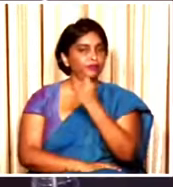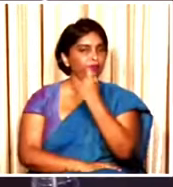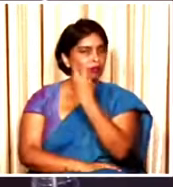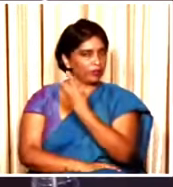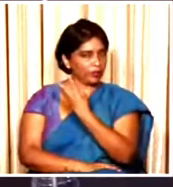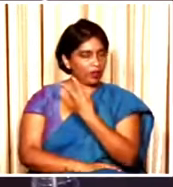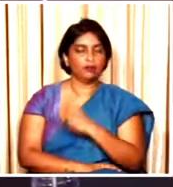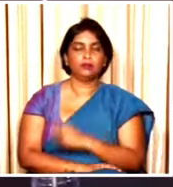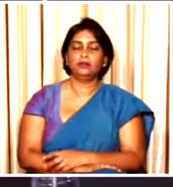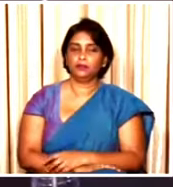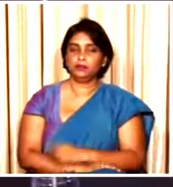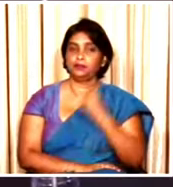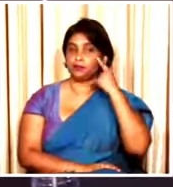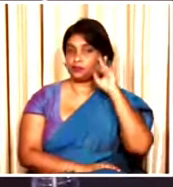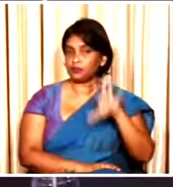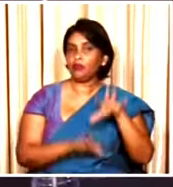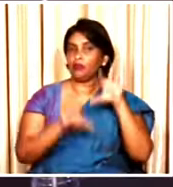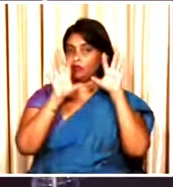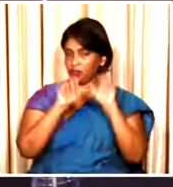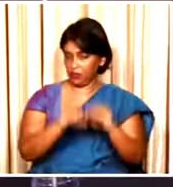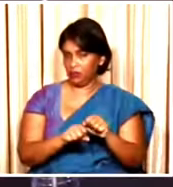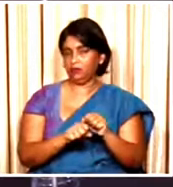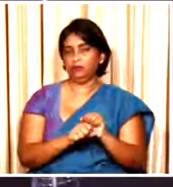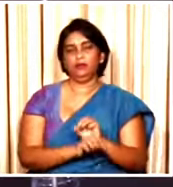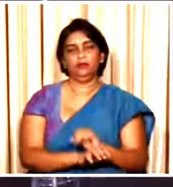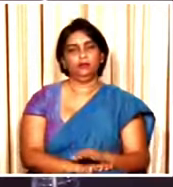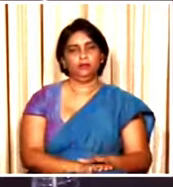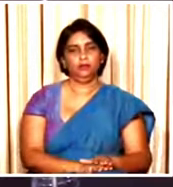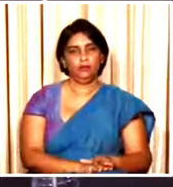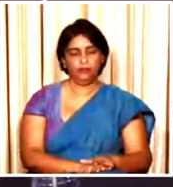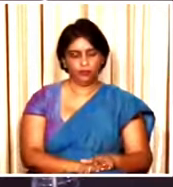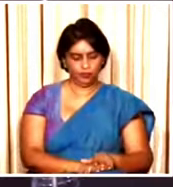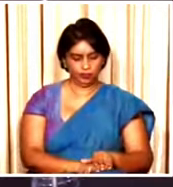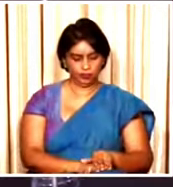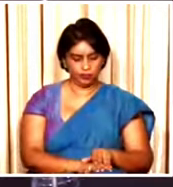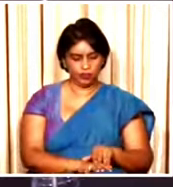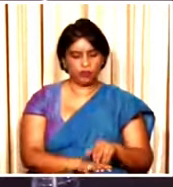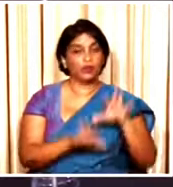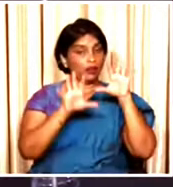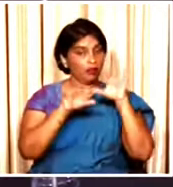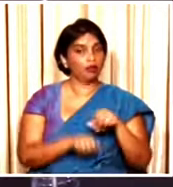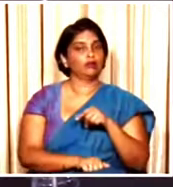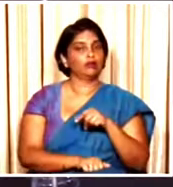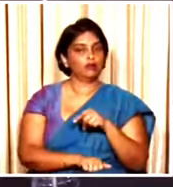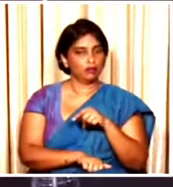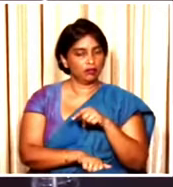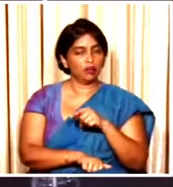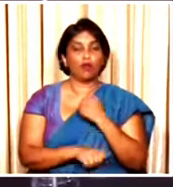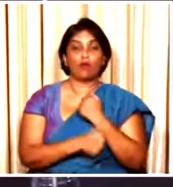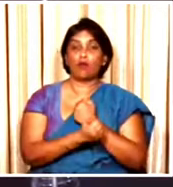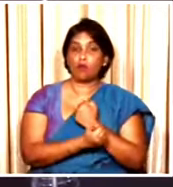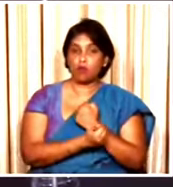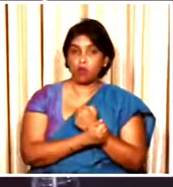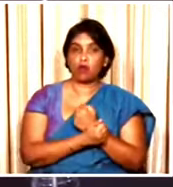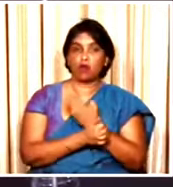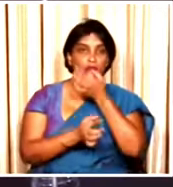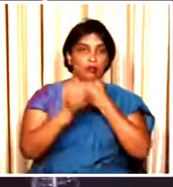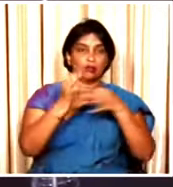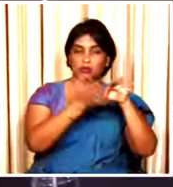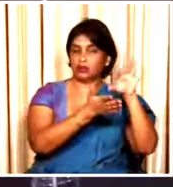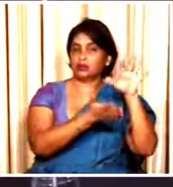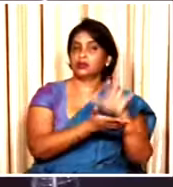දෙනෙක් බලහත්කාරයෙන් අත්පත් කරගෙන ඒ අත්පත් කරගෙන පොලිසියට අපි පැමිණිලි